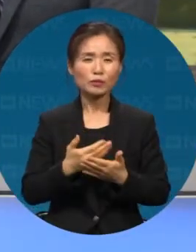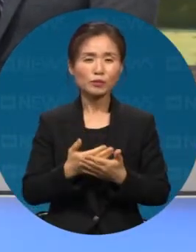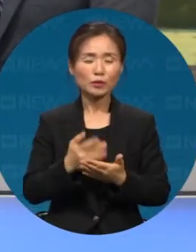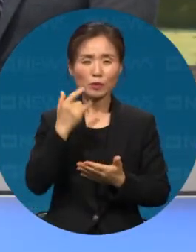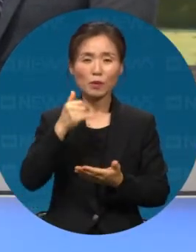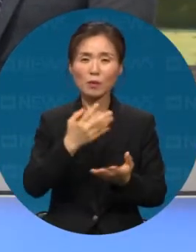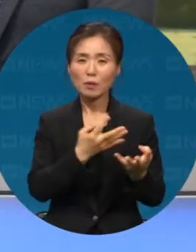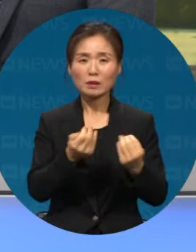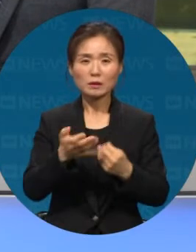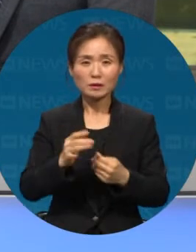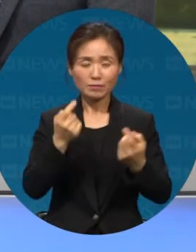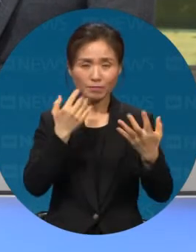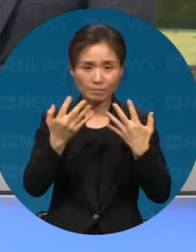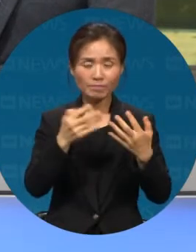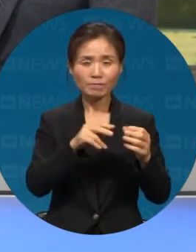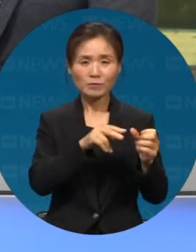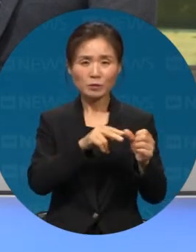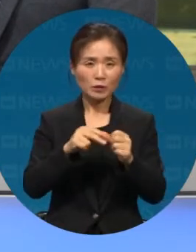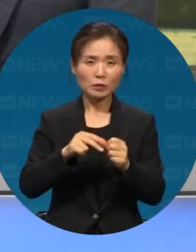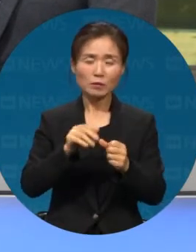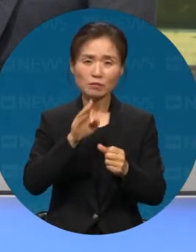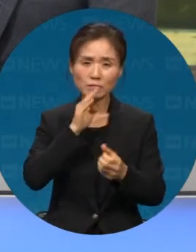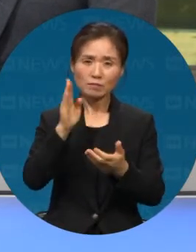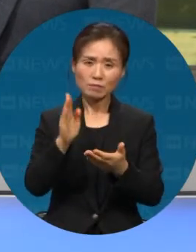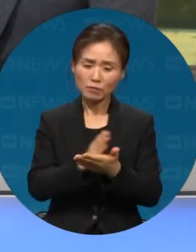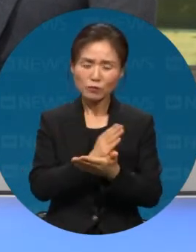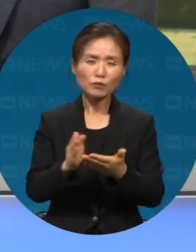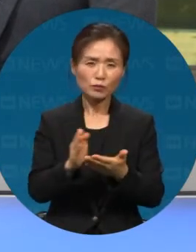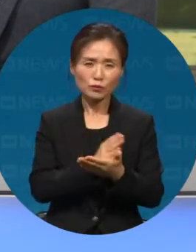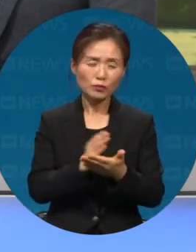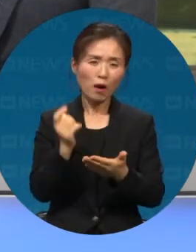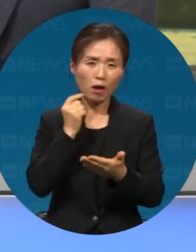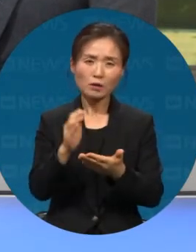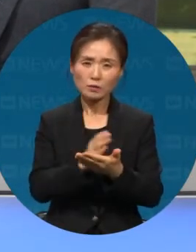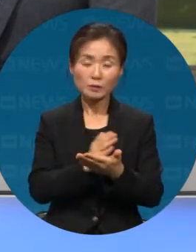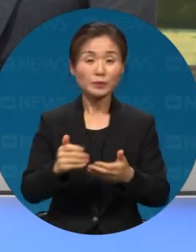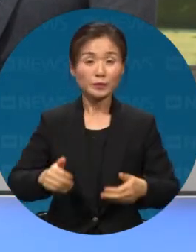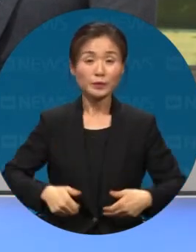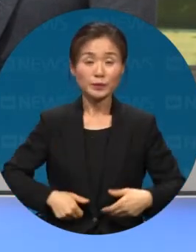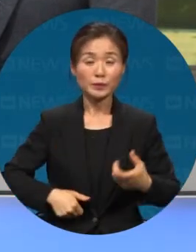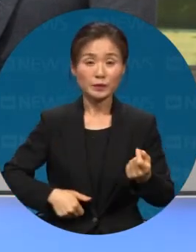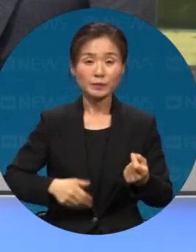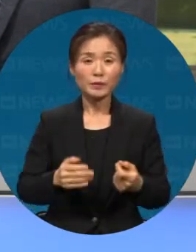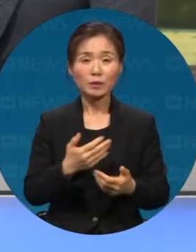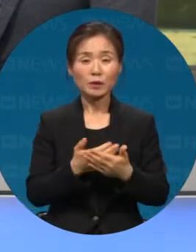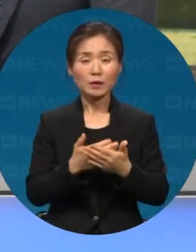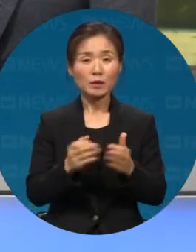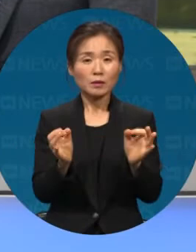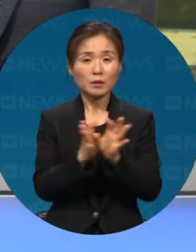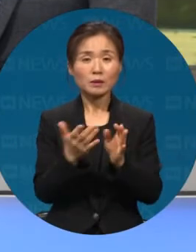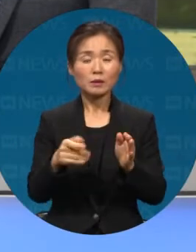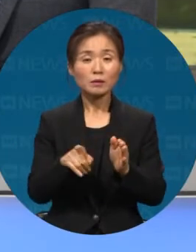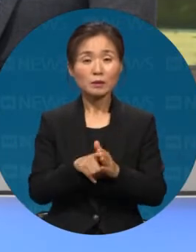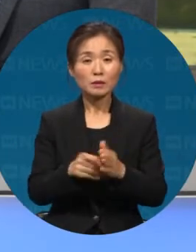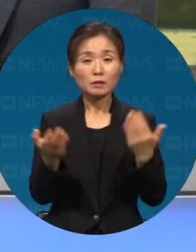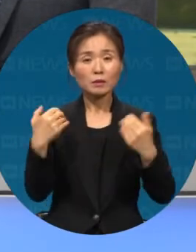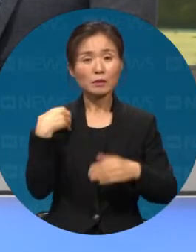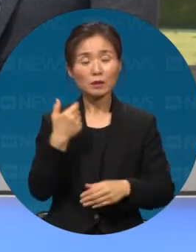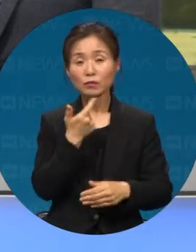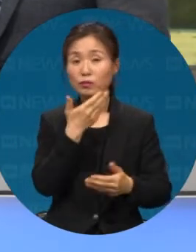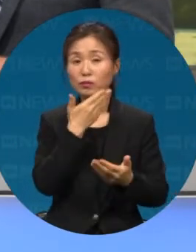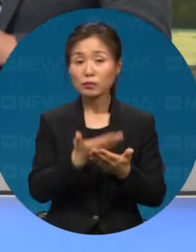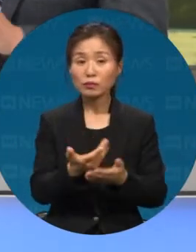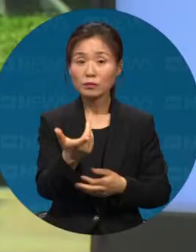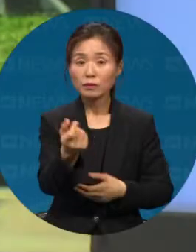범람하는 정보 속에서 진짜와 가짜를 구별하는 힘이 필요할 것 같습니다 이런 불안 없애기 위해서 학교의 역할이 더없이 중요하다 구요 네